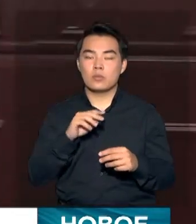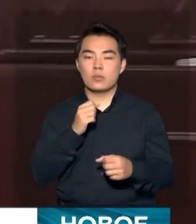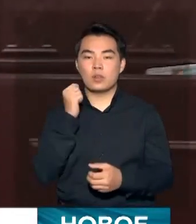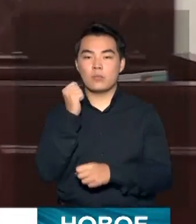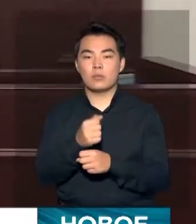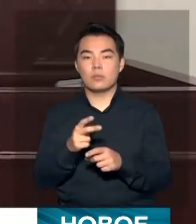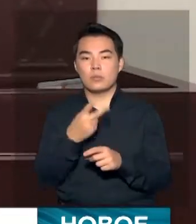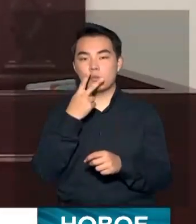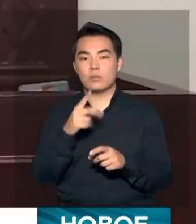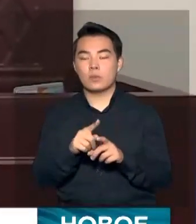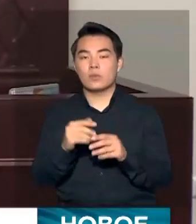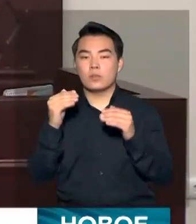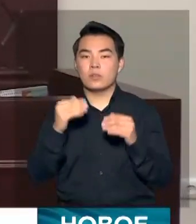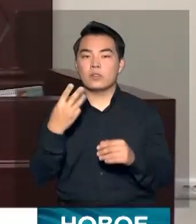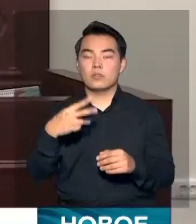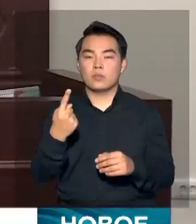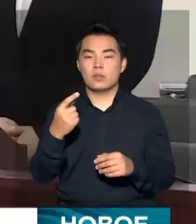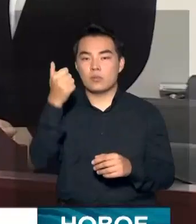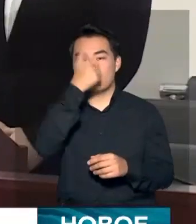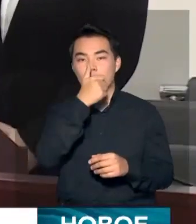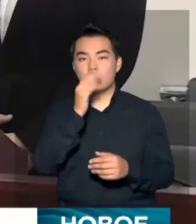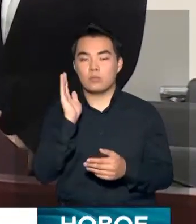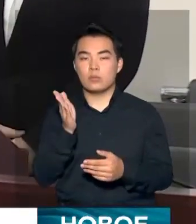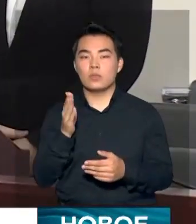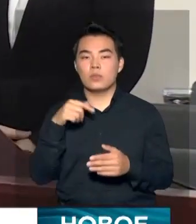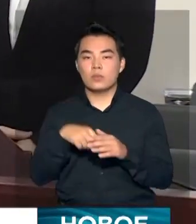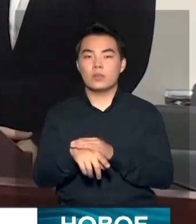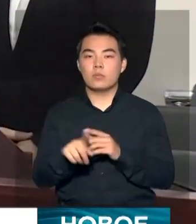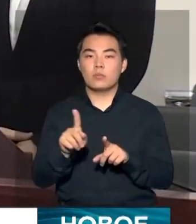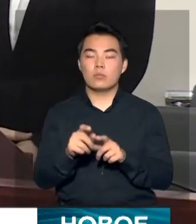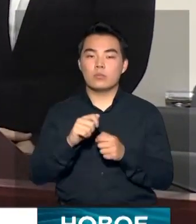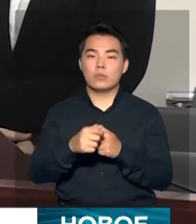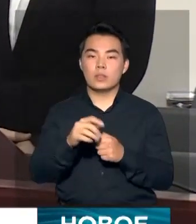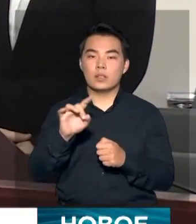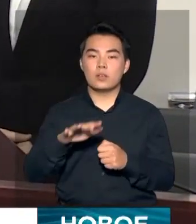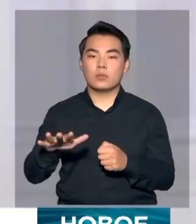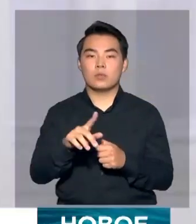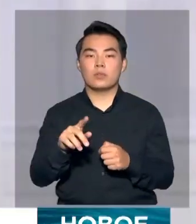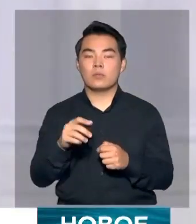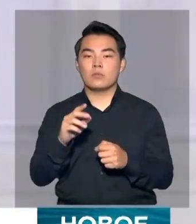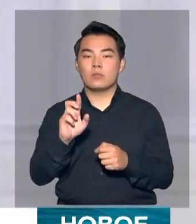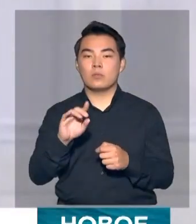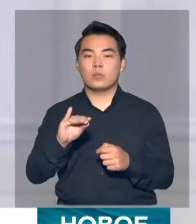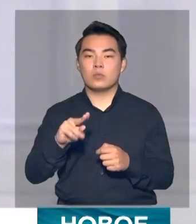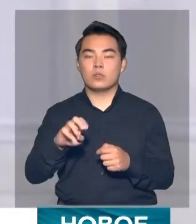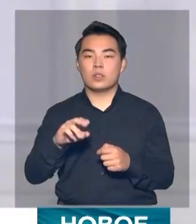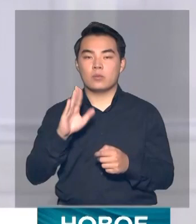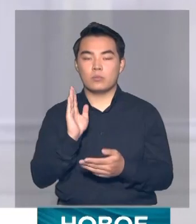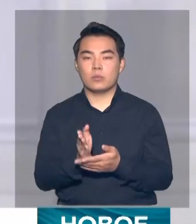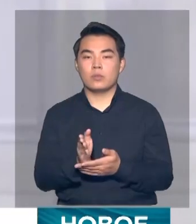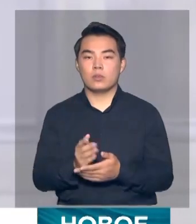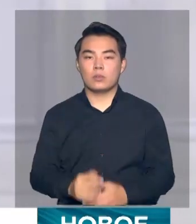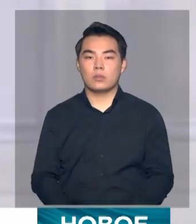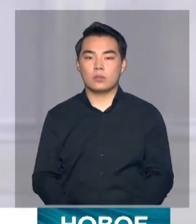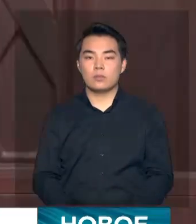первые выплаты планируют начать с 2031 года. Финансирование будет из республиканского бюджета. Это расчетов пока